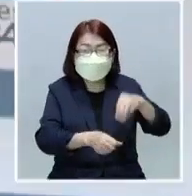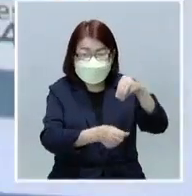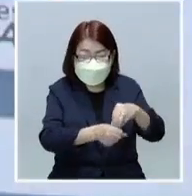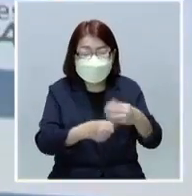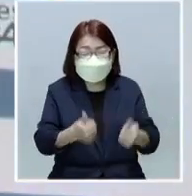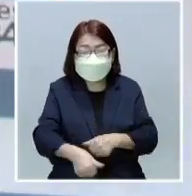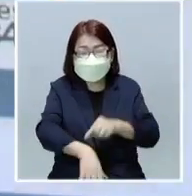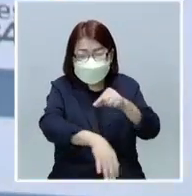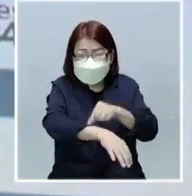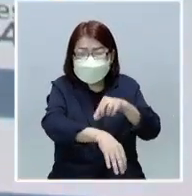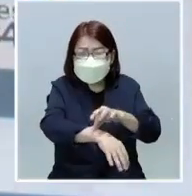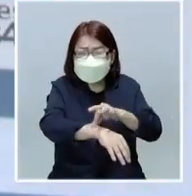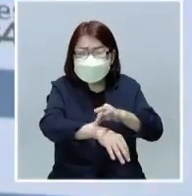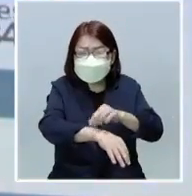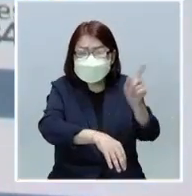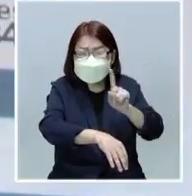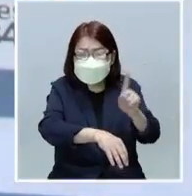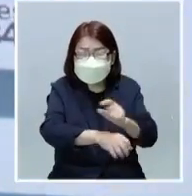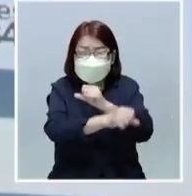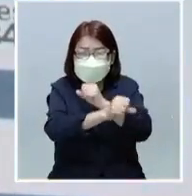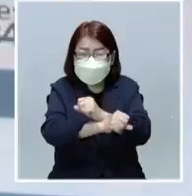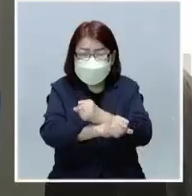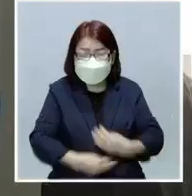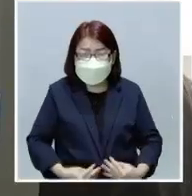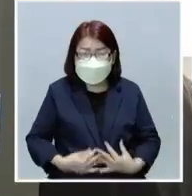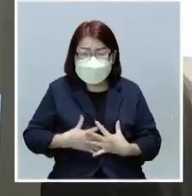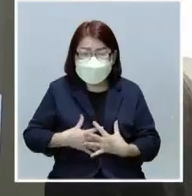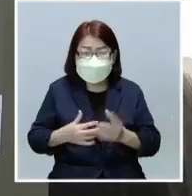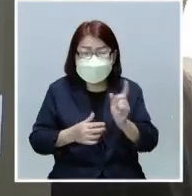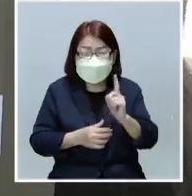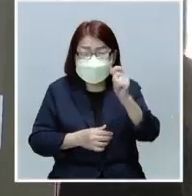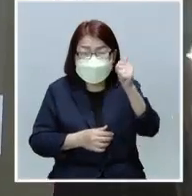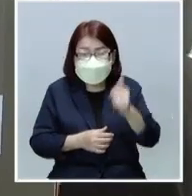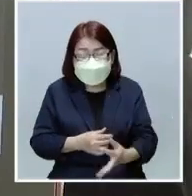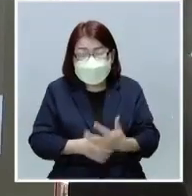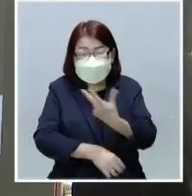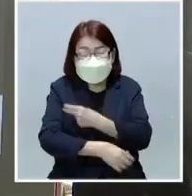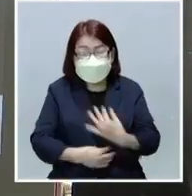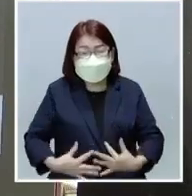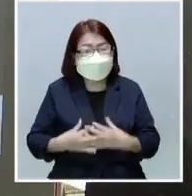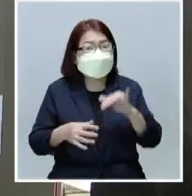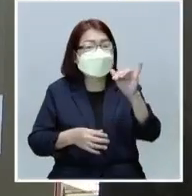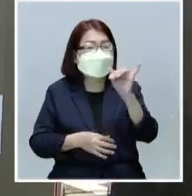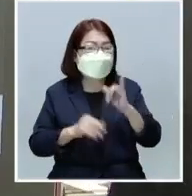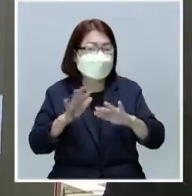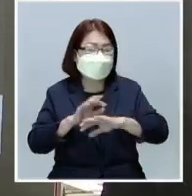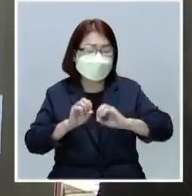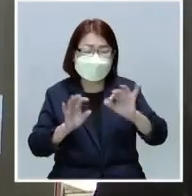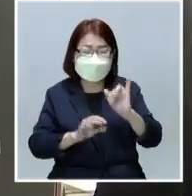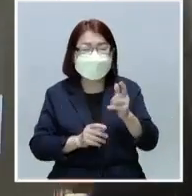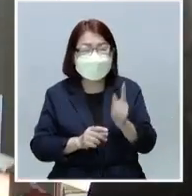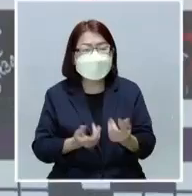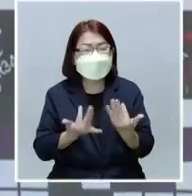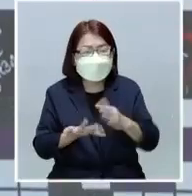ว่าต่อต้านภูมิคุ้มกันหรือไม่ตอนนี้นะคะก็ยังไม่มีข้อบ่งชี้ออกมาอย่างชัดเจนต้องรอศึกษา